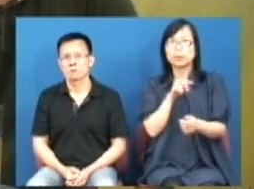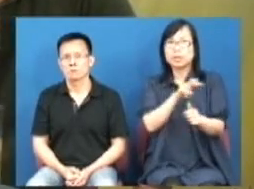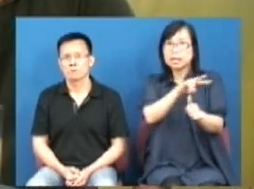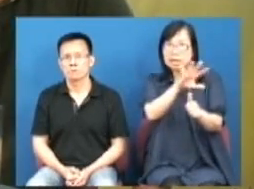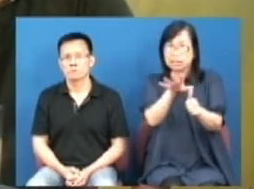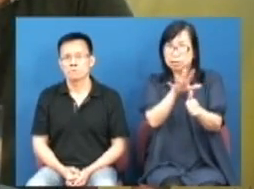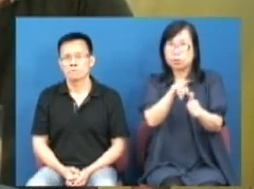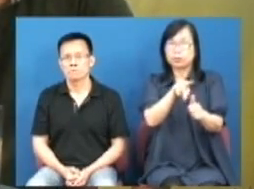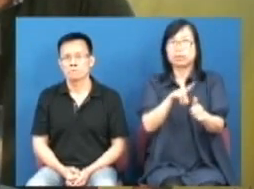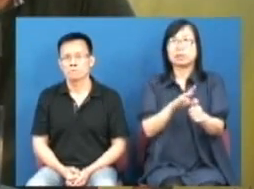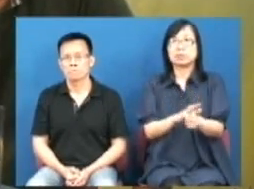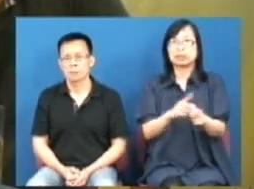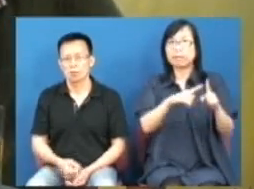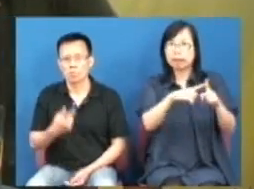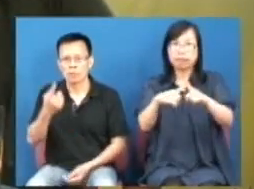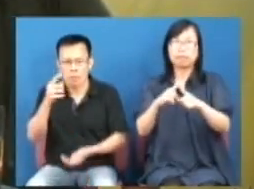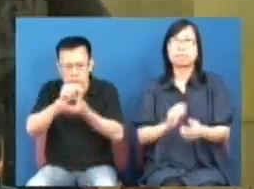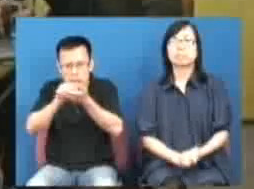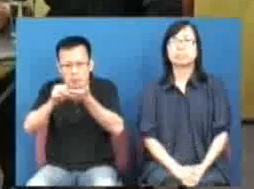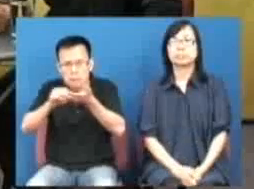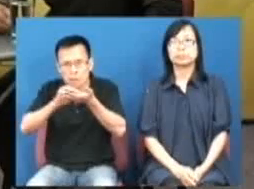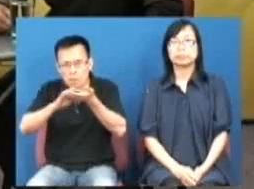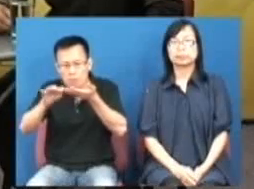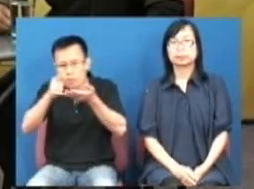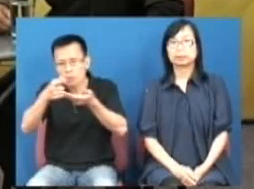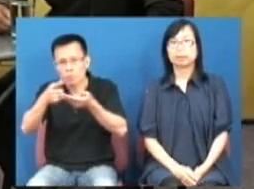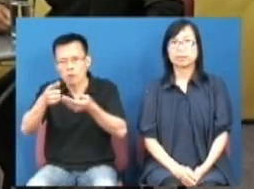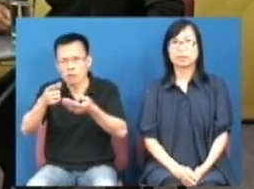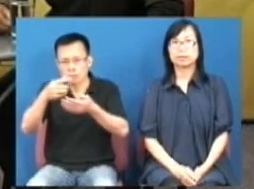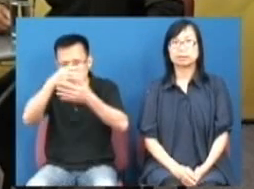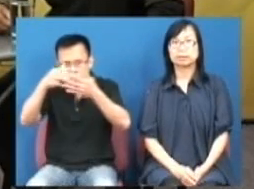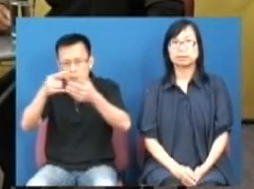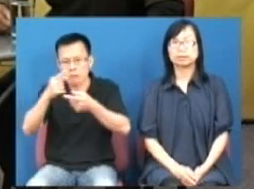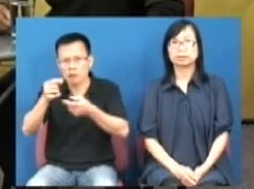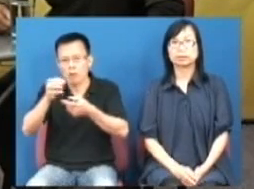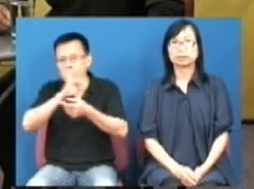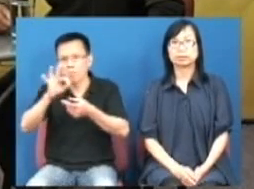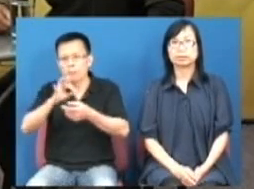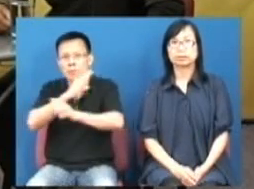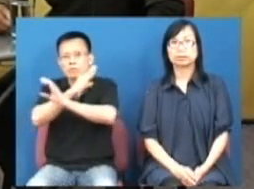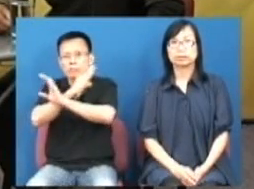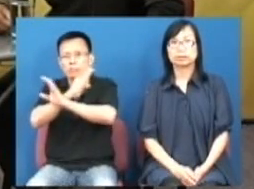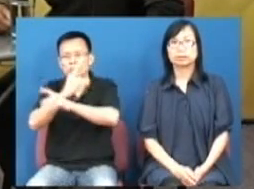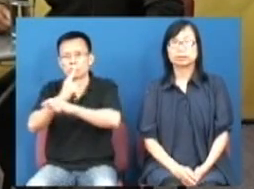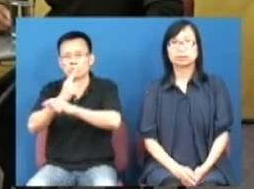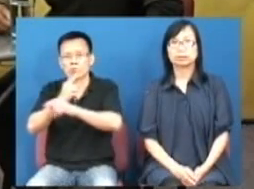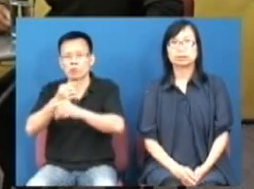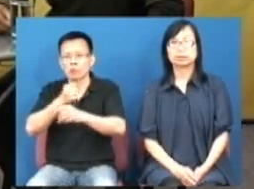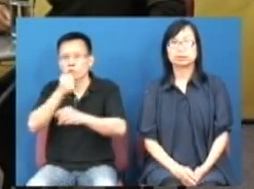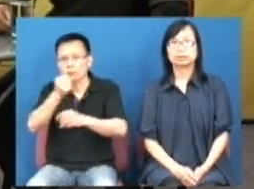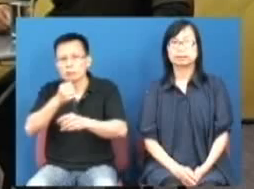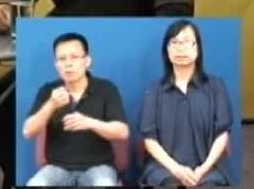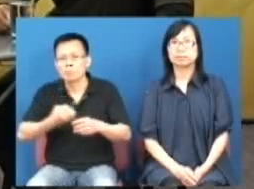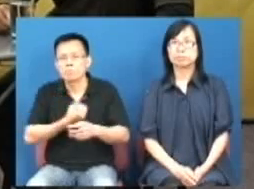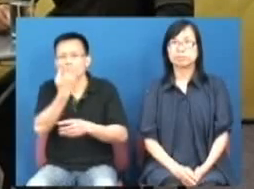眾嗰個言論空間。 嗱、佢寫到明啊。這個指引呢並非旨在約束傳媒表達這方面的意見，這叫